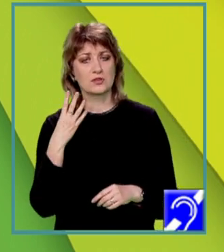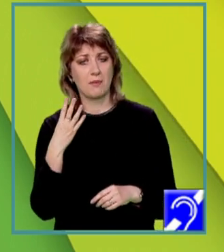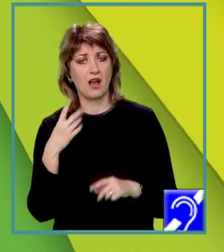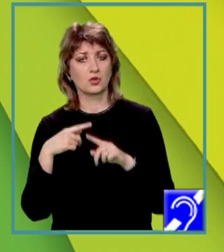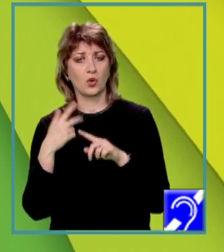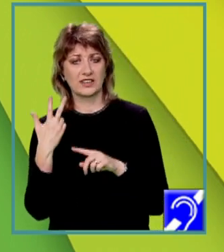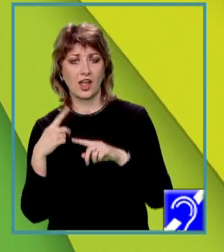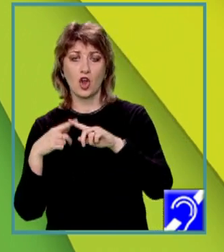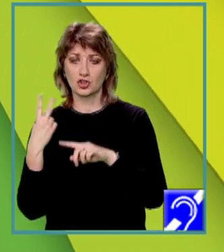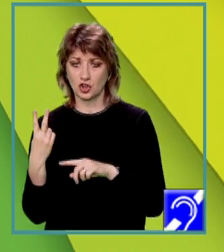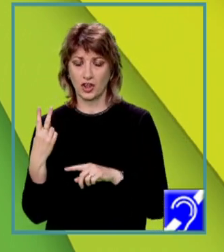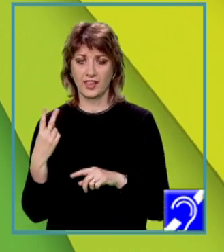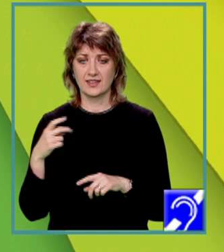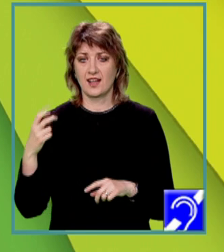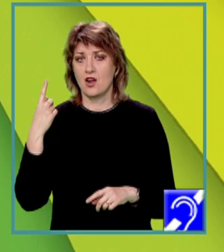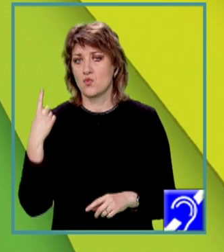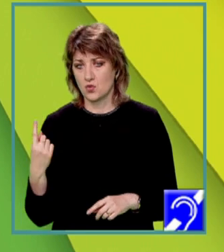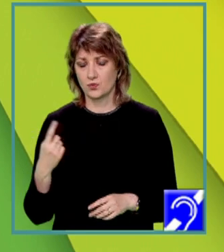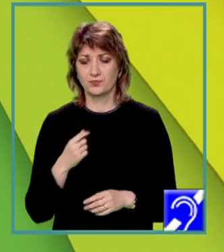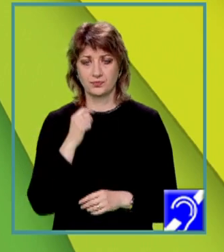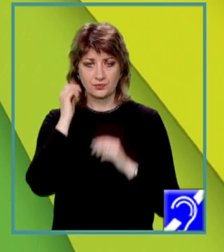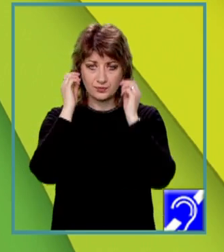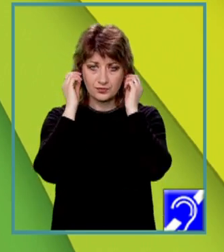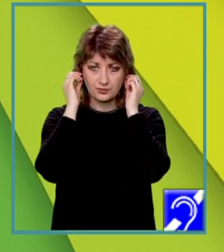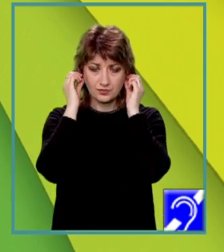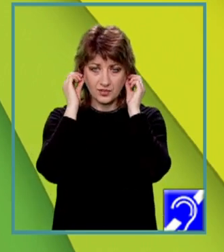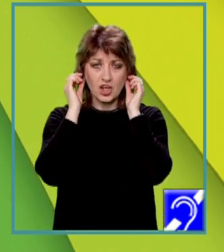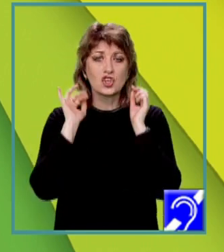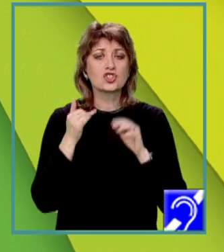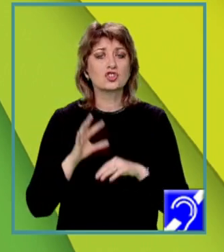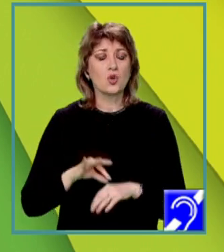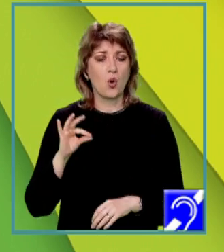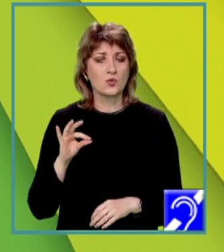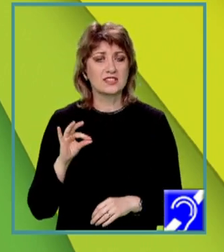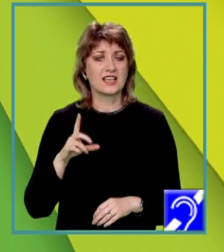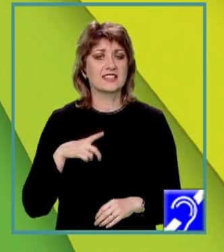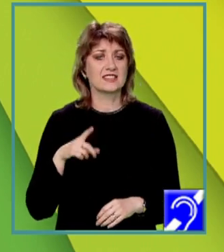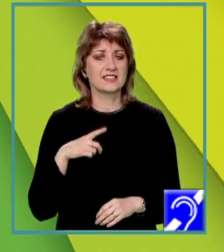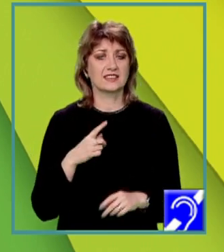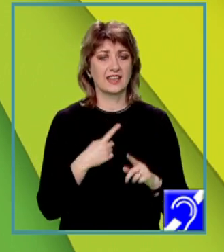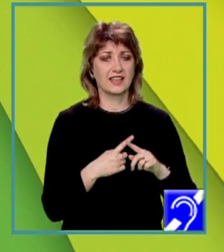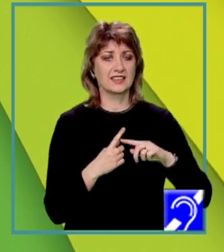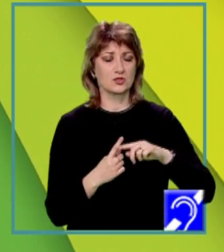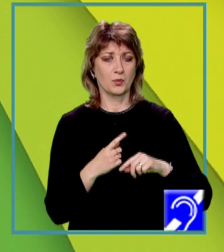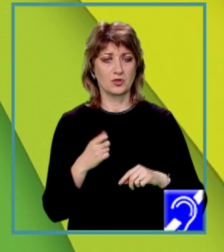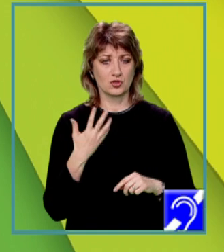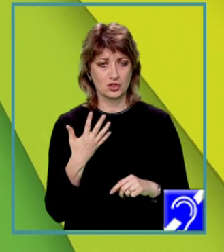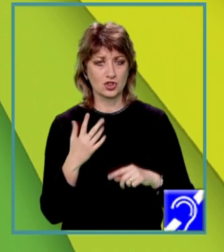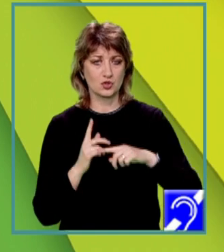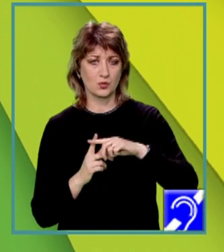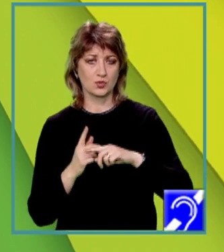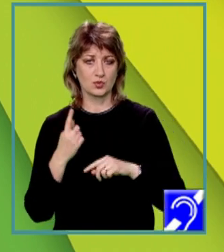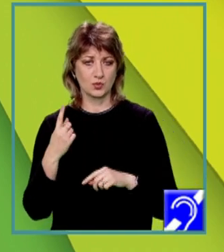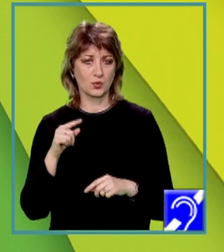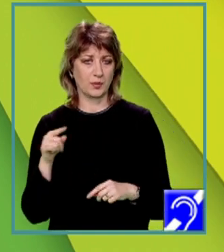trei ori doi adică este unu și soluțiile sunt x unu egal cu minus 5 minus 1 pe